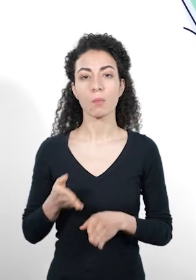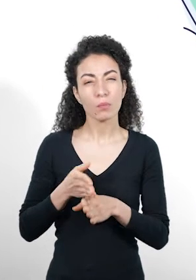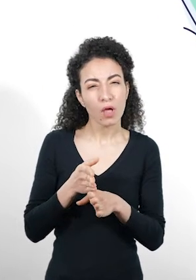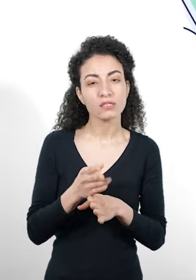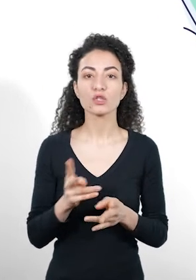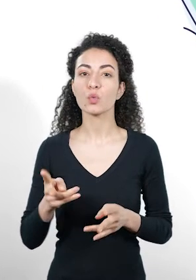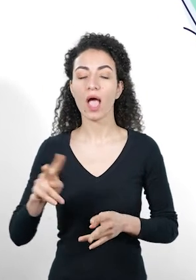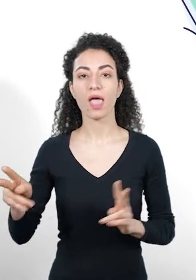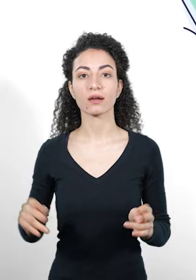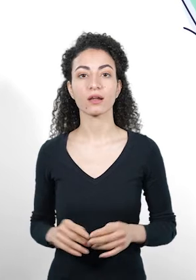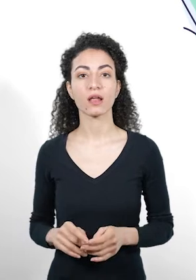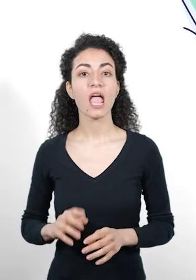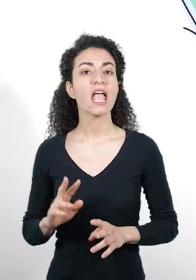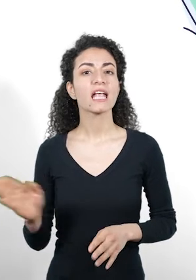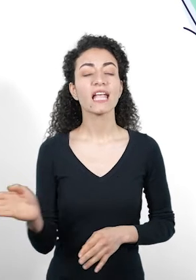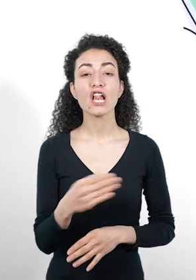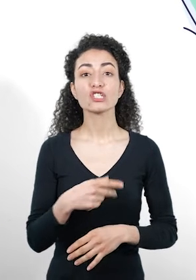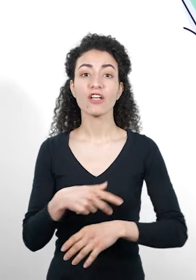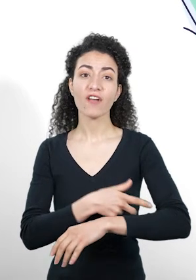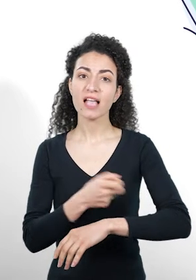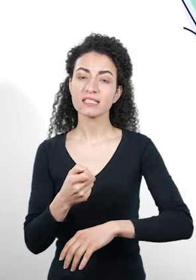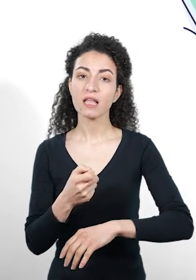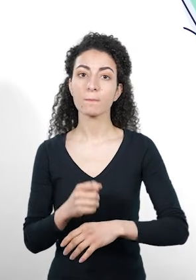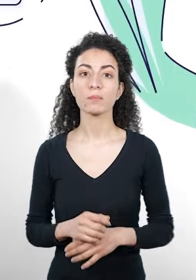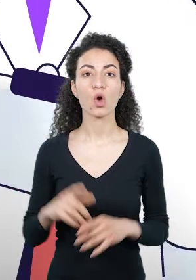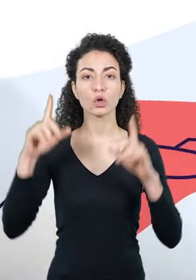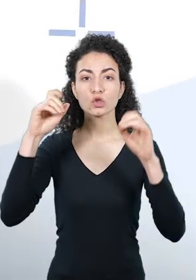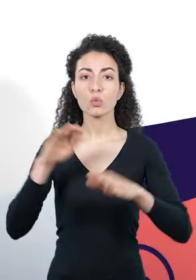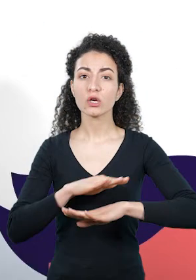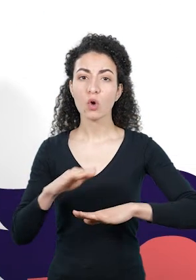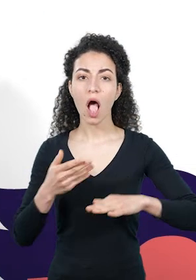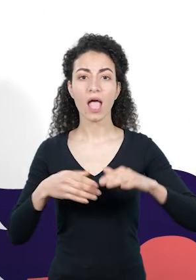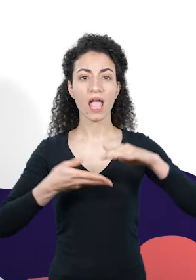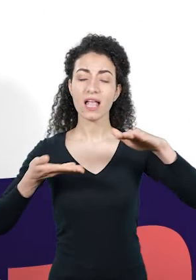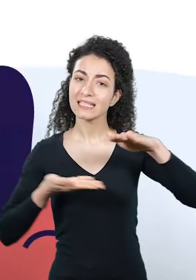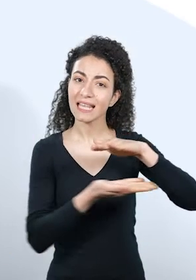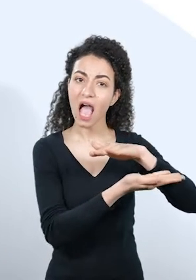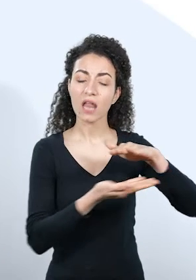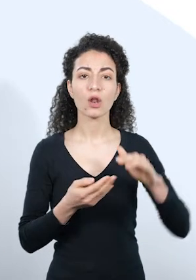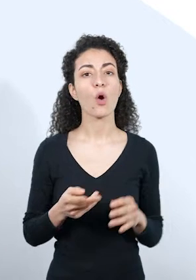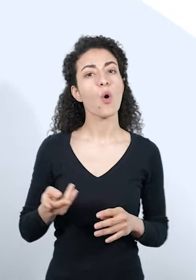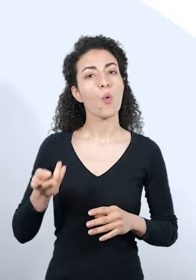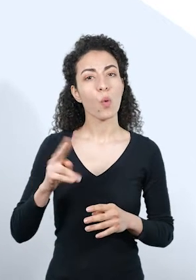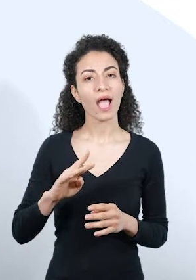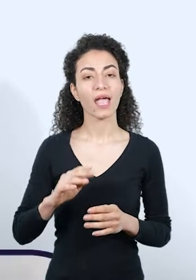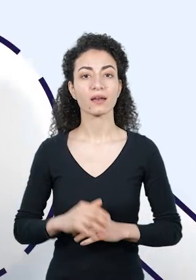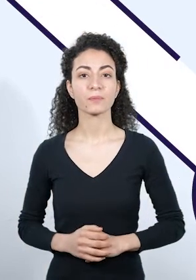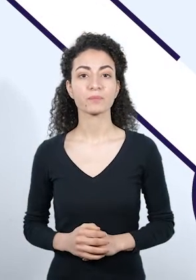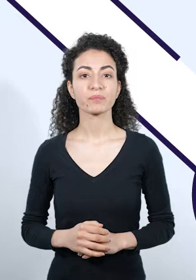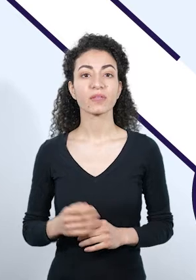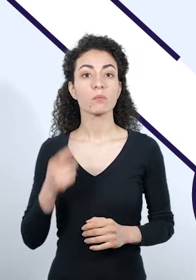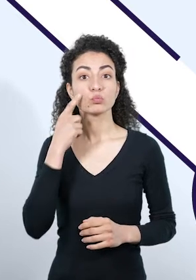والمتخصص، فحوصات الدم الأساسية والمتخصصة، تصوير الشعاعي، تصوير المقطعي، صورة الرنين